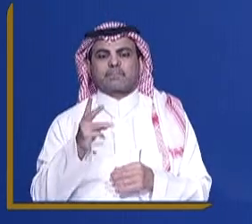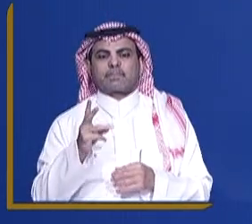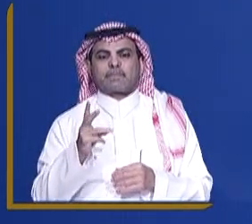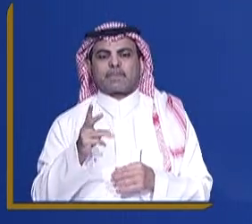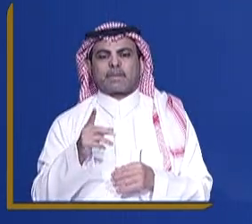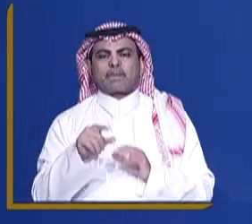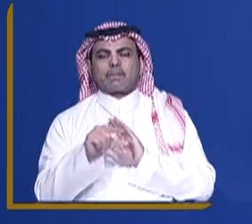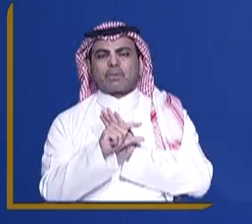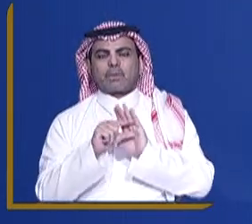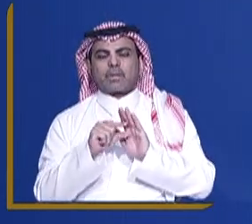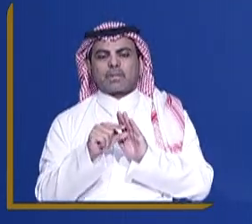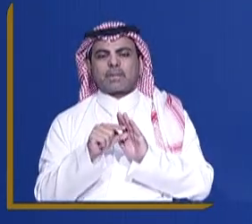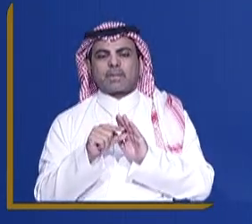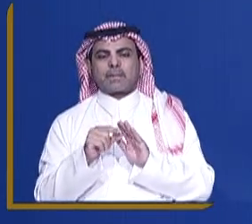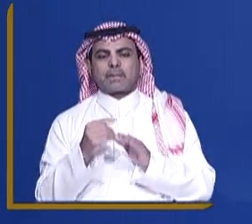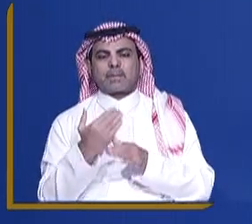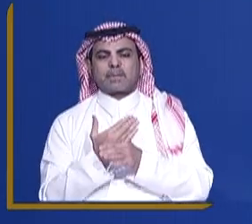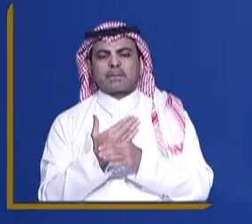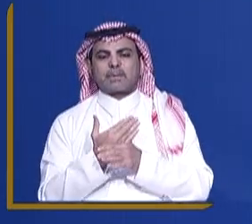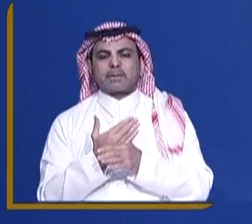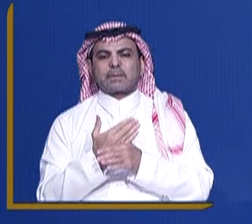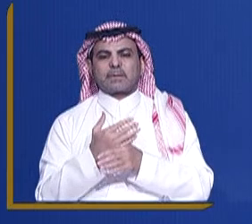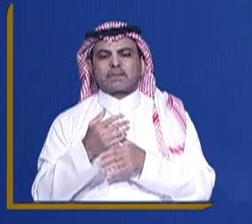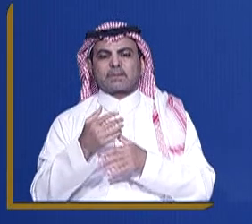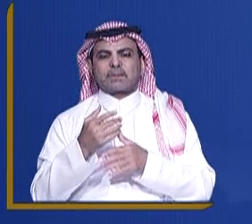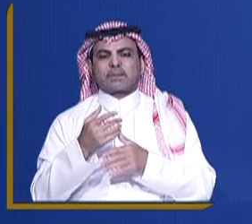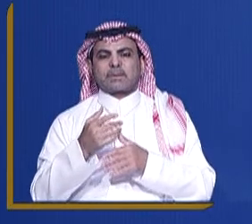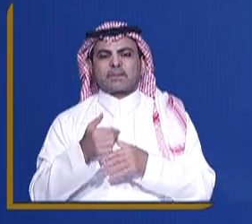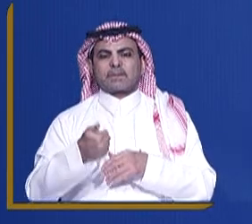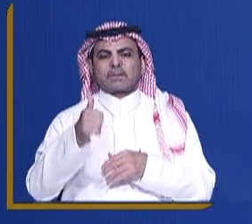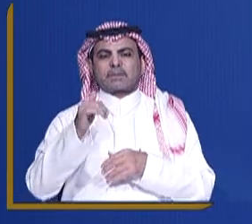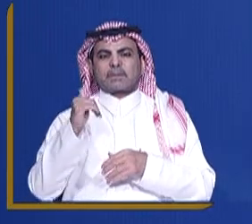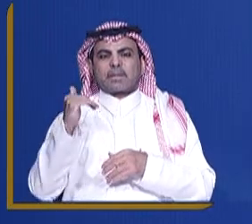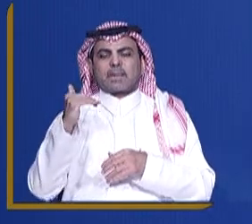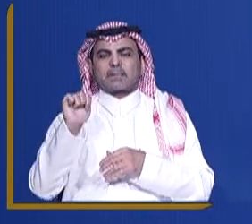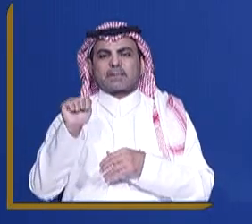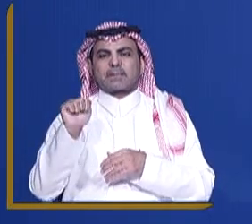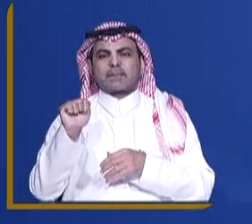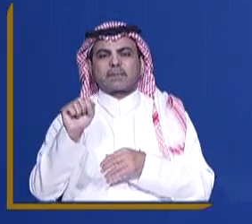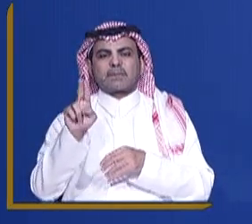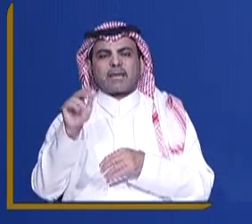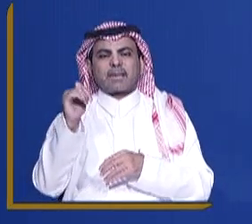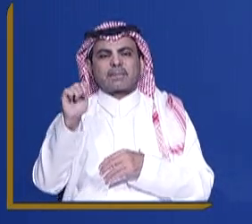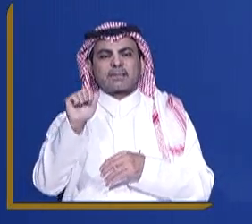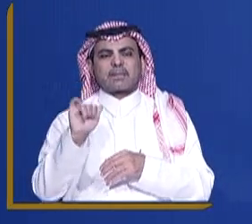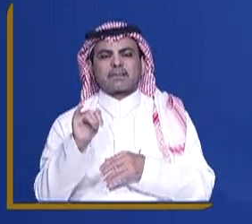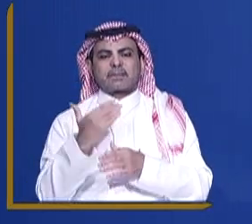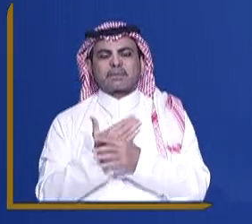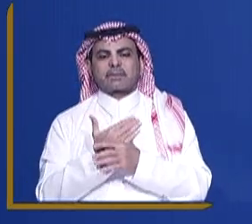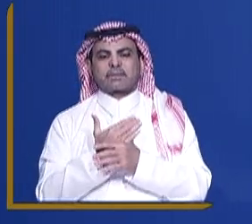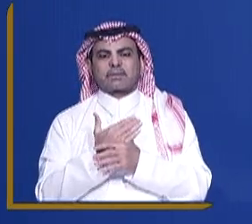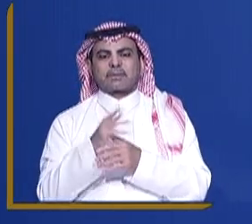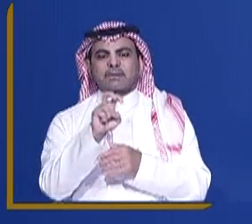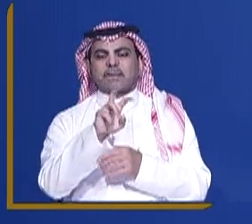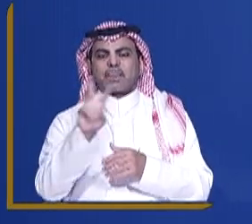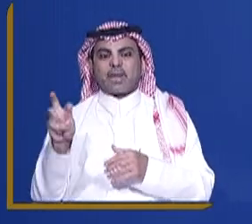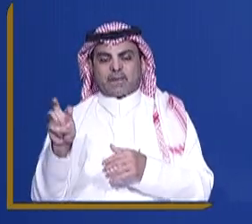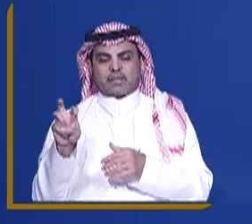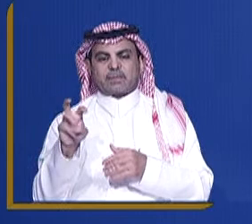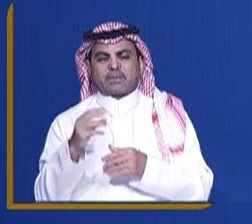على موضوع الاستثمار، طبعا الاستثمار والتخصيص هو جزء لا يتجزأ من رؤية المملكة